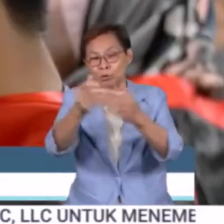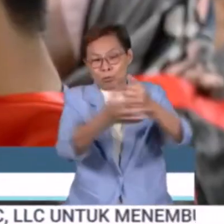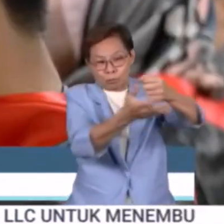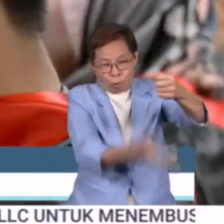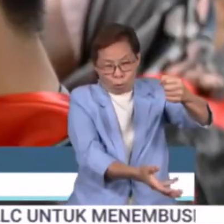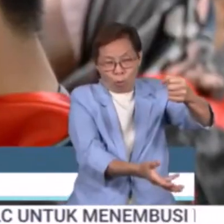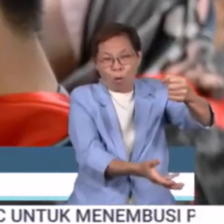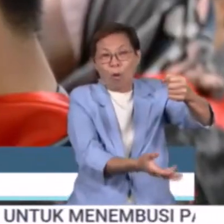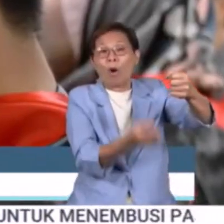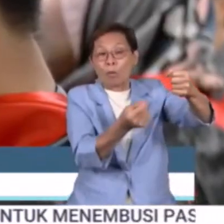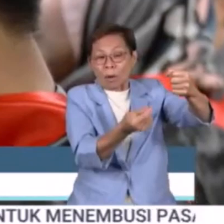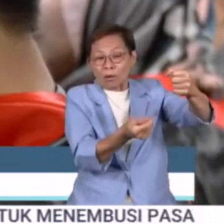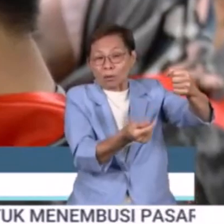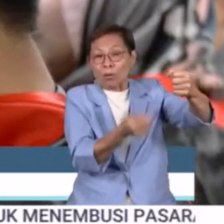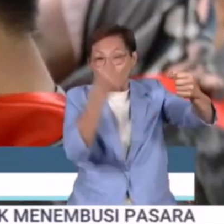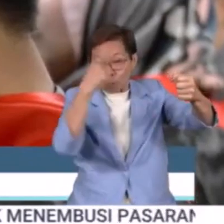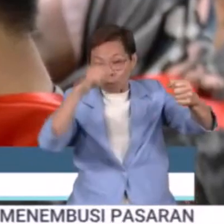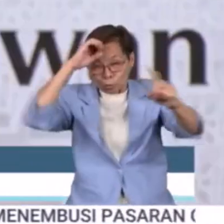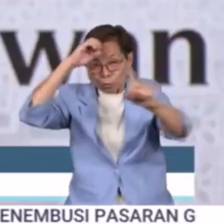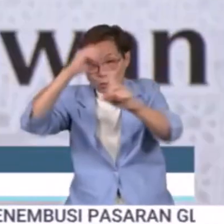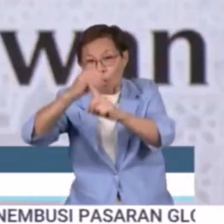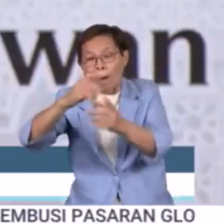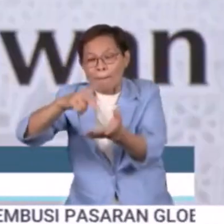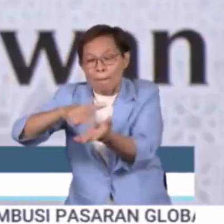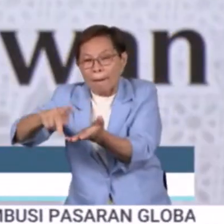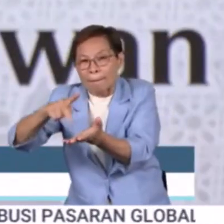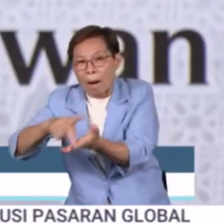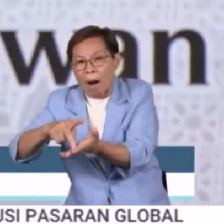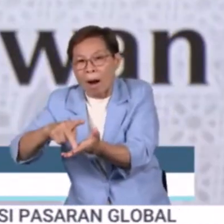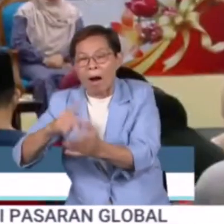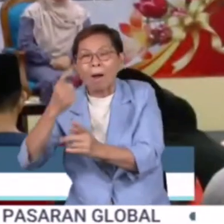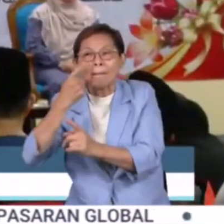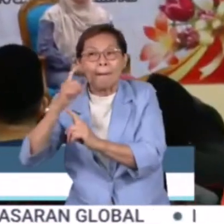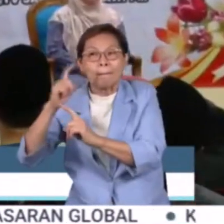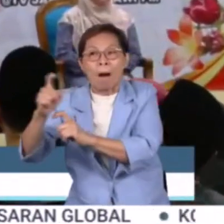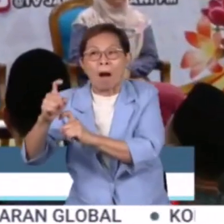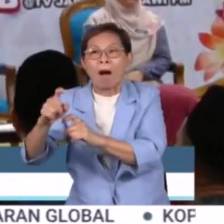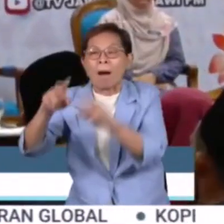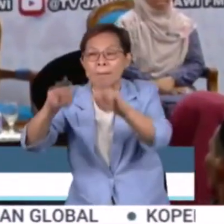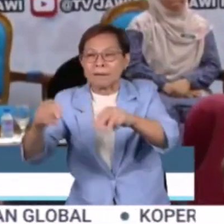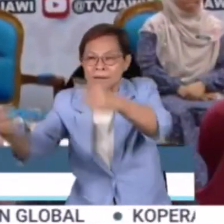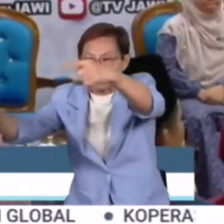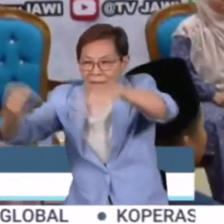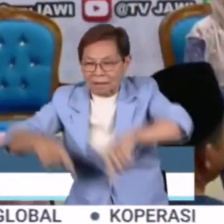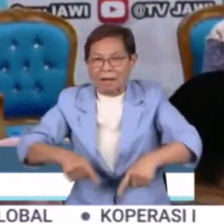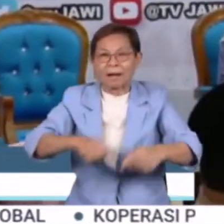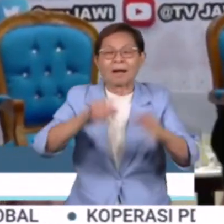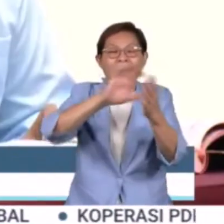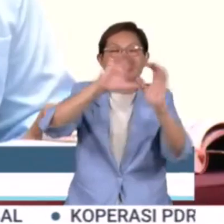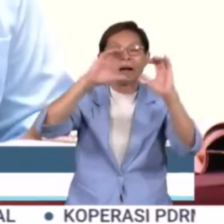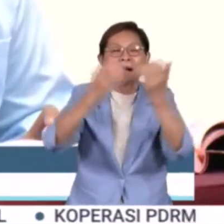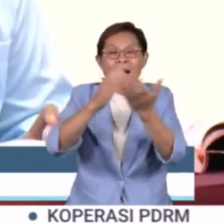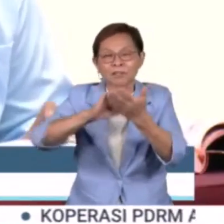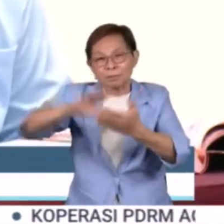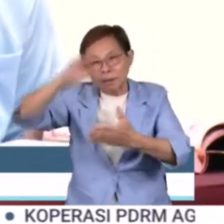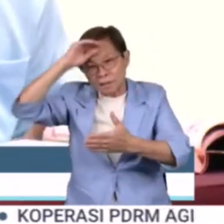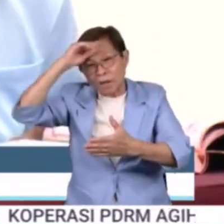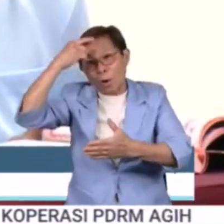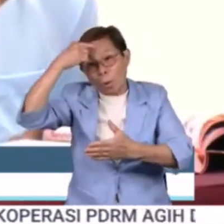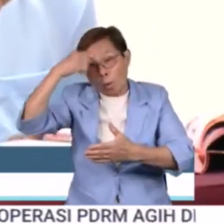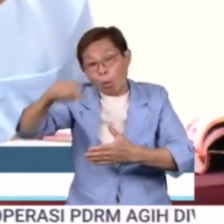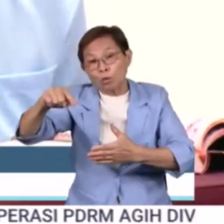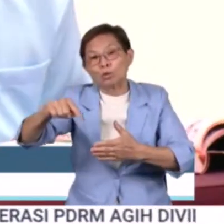daripada jumlah tersebut adalah bagi tujuan pembayaran sagu hati kehadiran pelajar kelas pengajian mualaf Jawi di Kuala